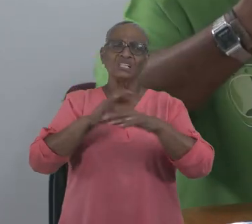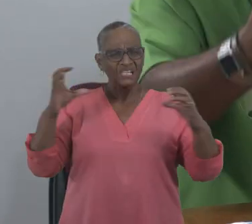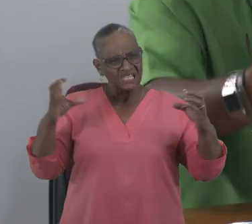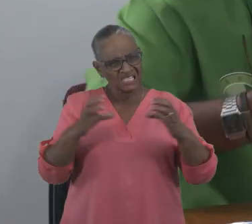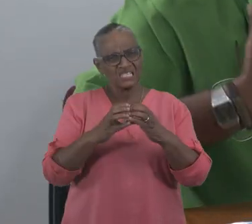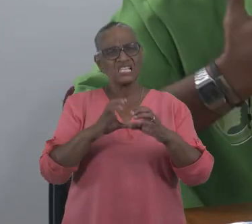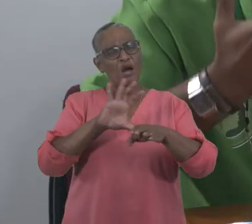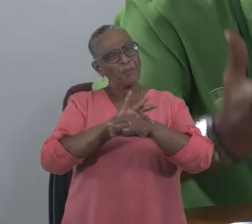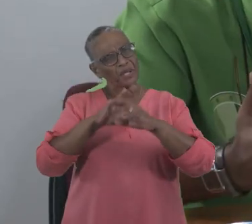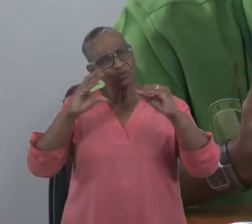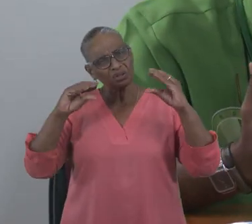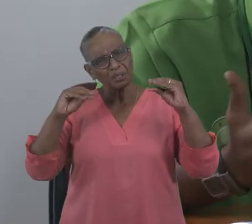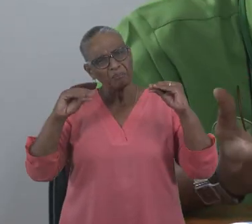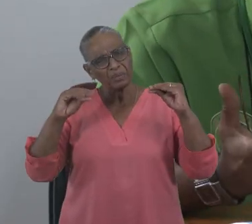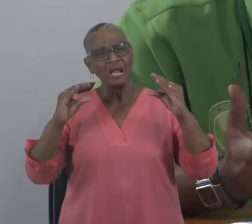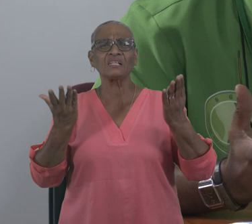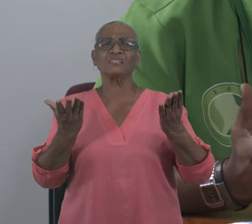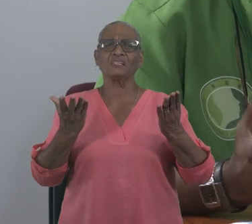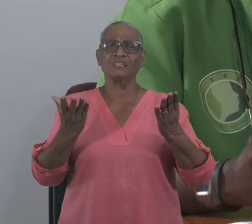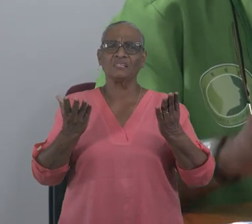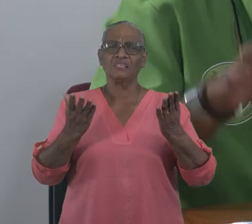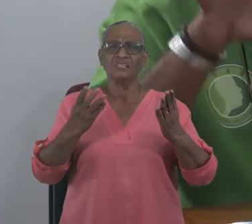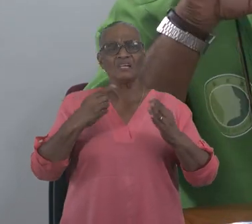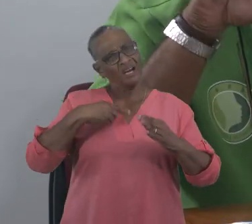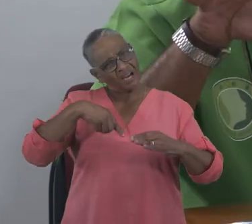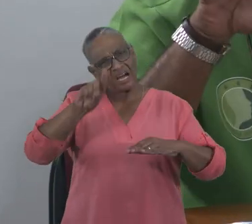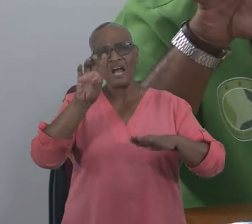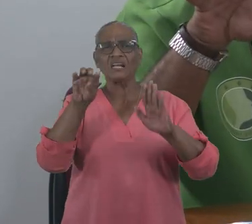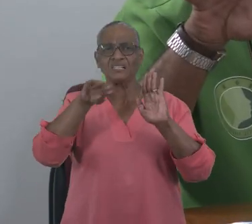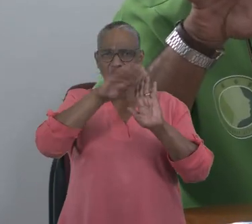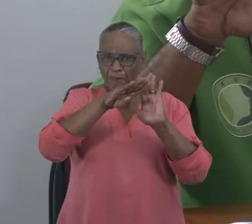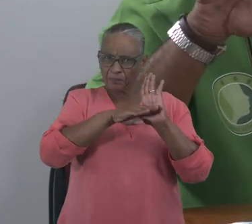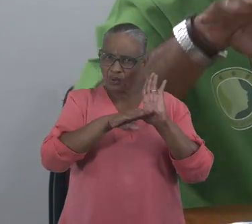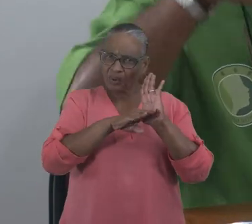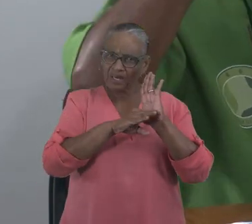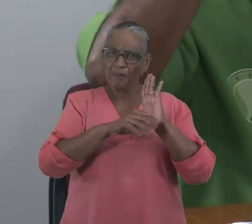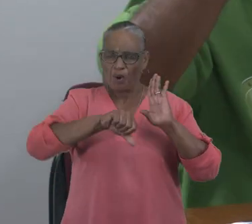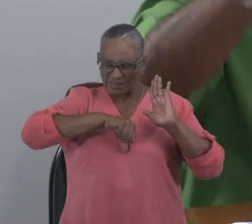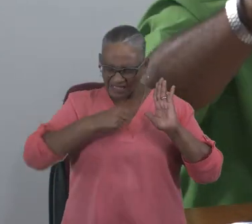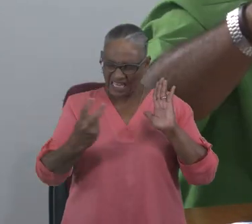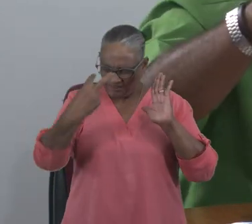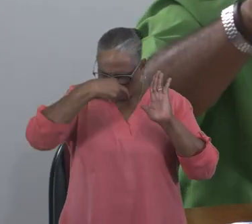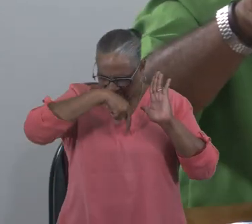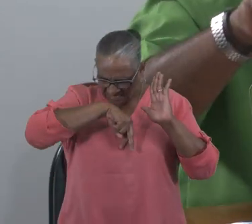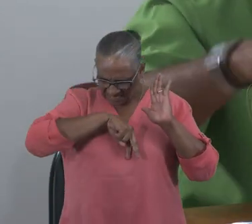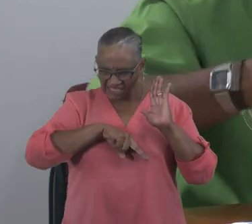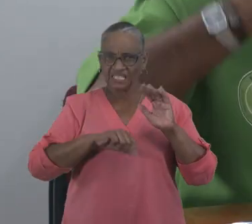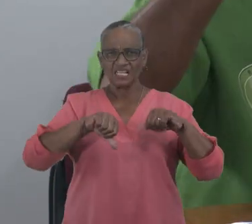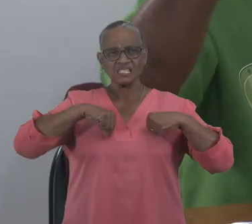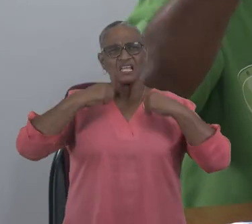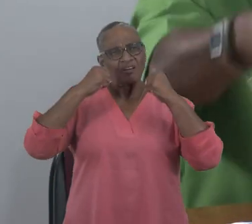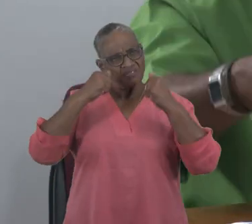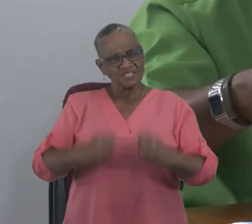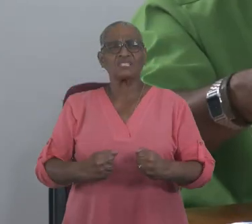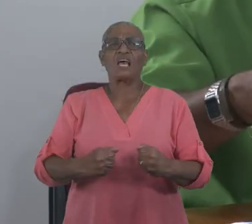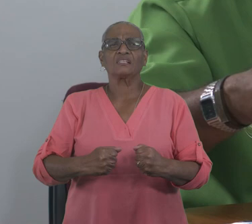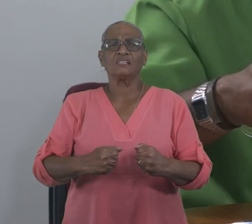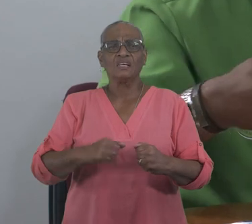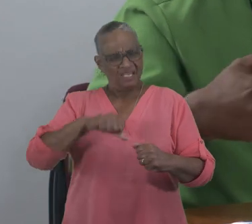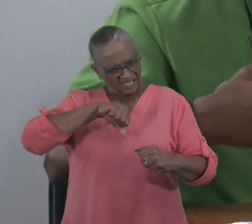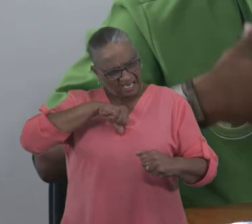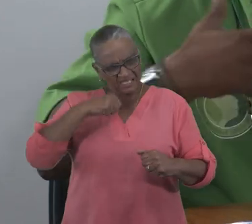luister, bepaal samen met de arts het beleid. Dat is het doel voor het programma. Voeg je je inzicht, voeg je je